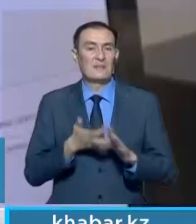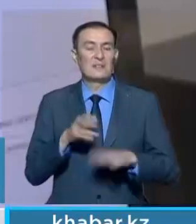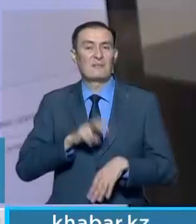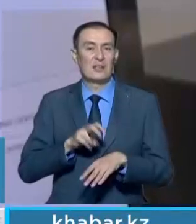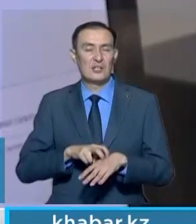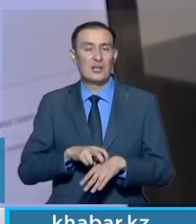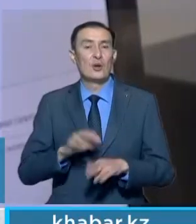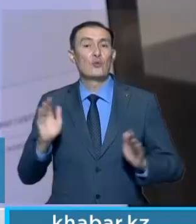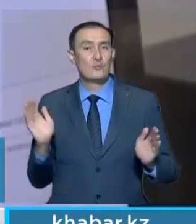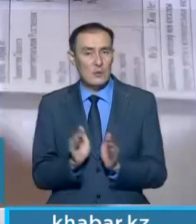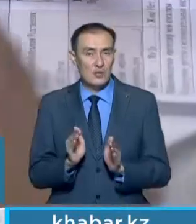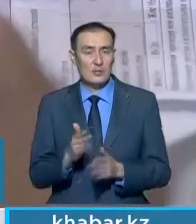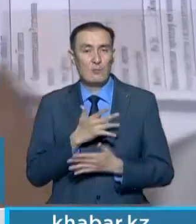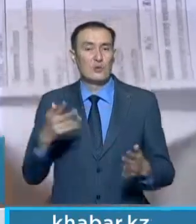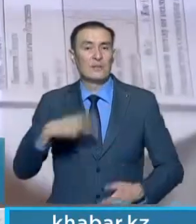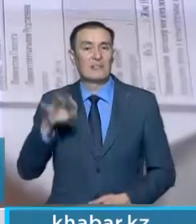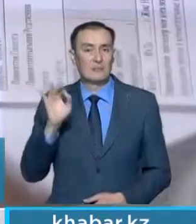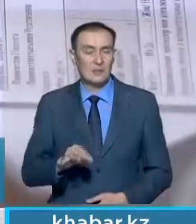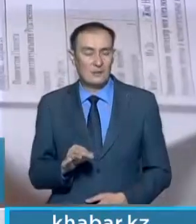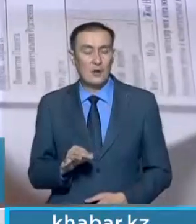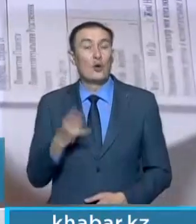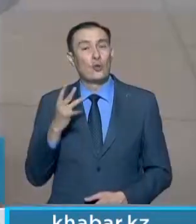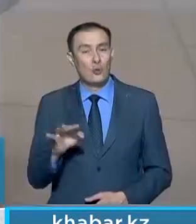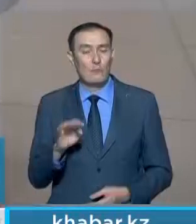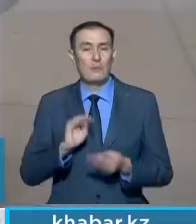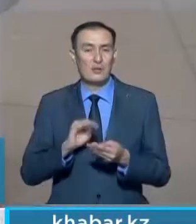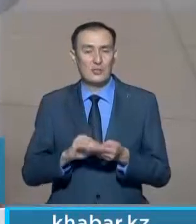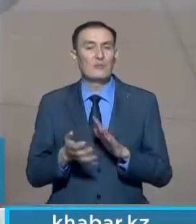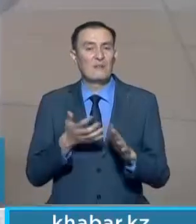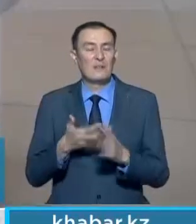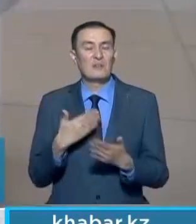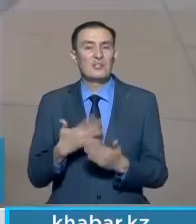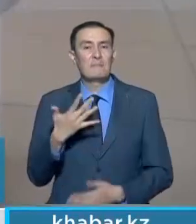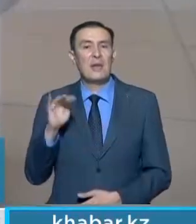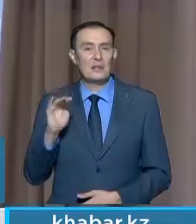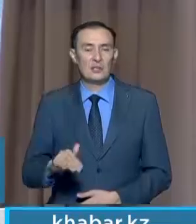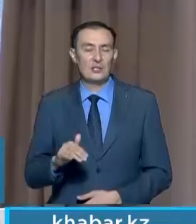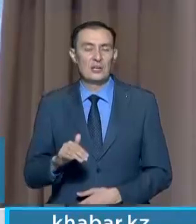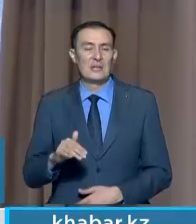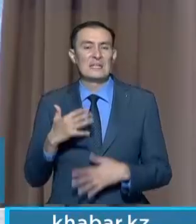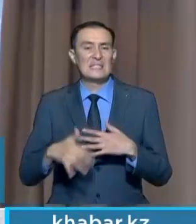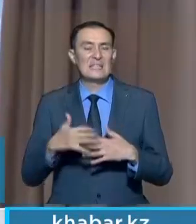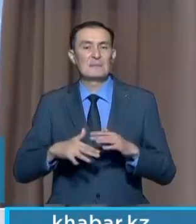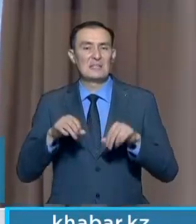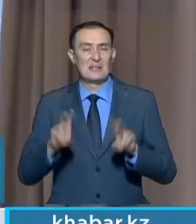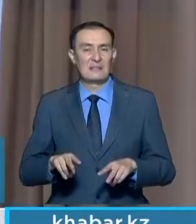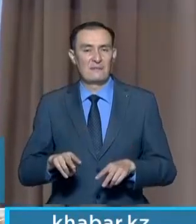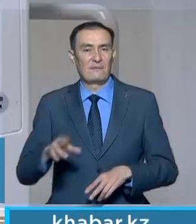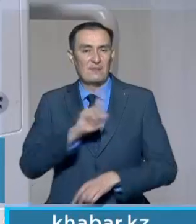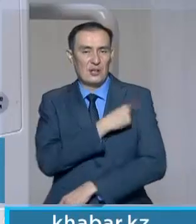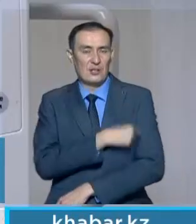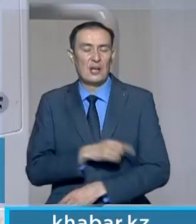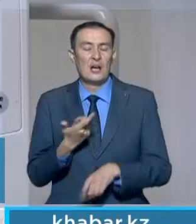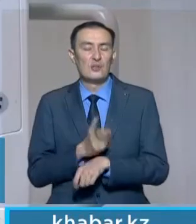в Казахстане хоть и уменьшился более чем на 20%, однако все еще не хватает почти 5000 средних медицинских работников.